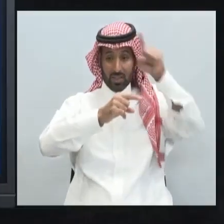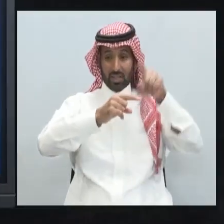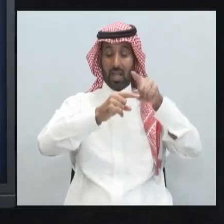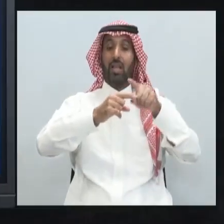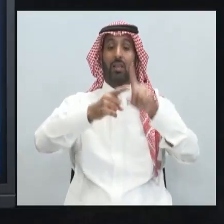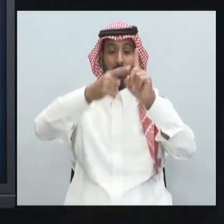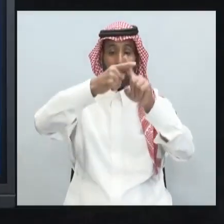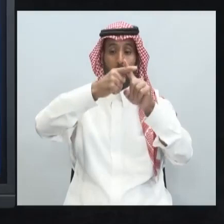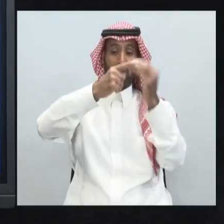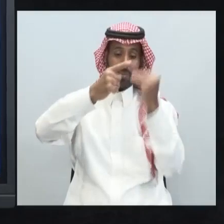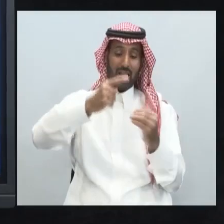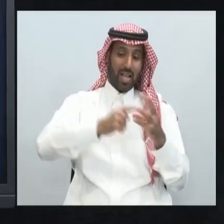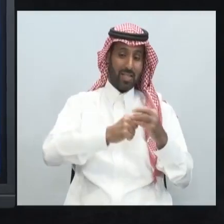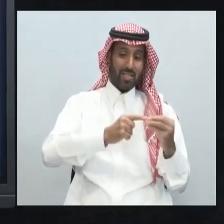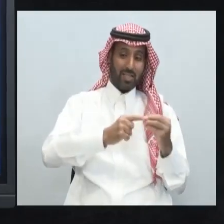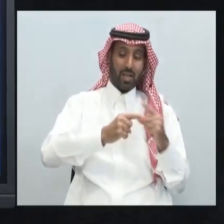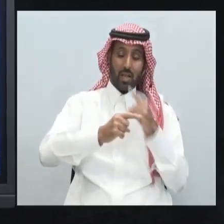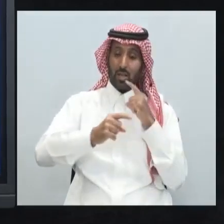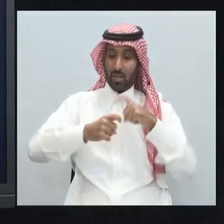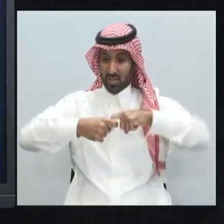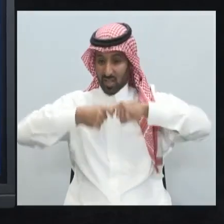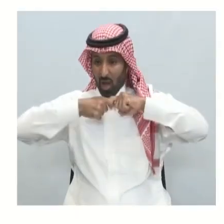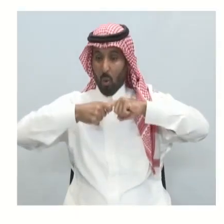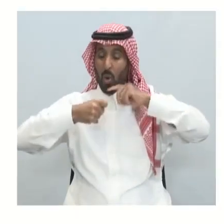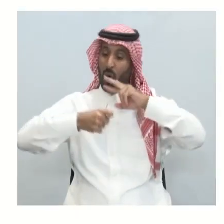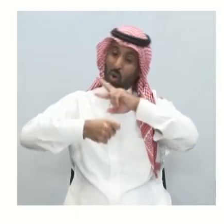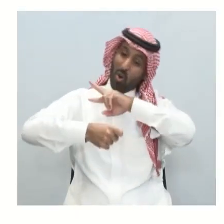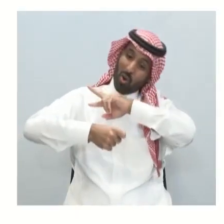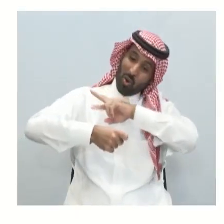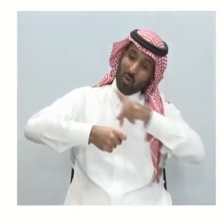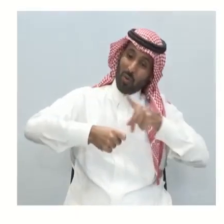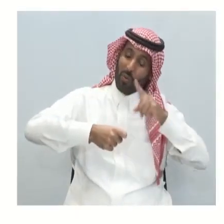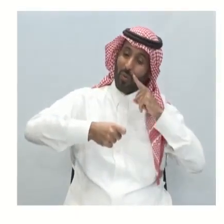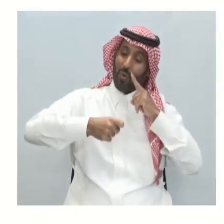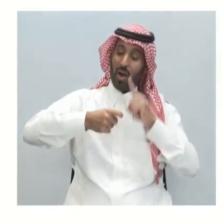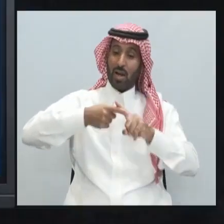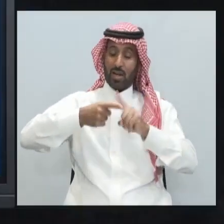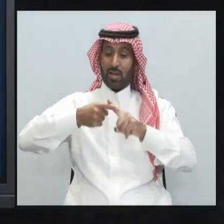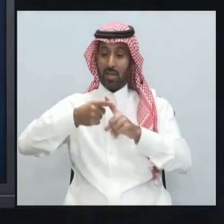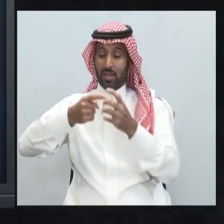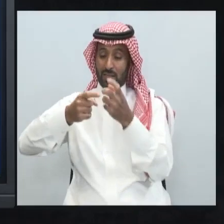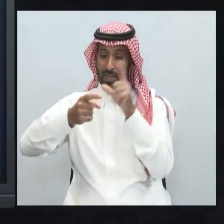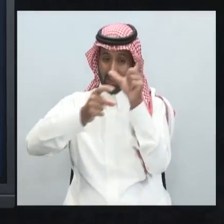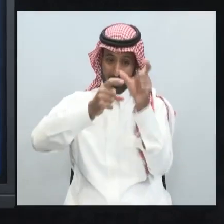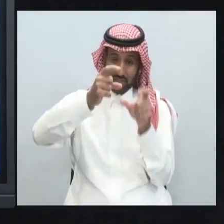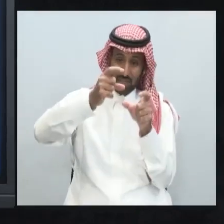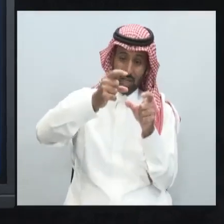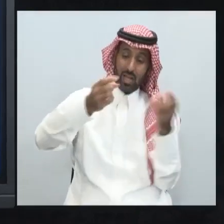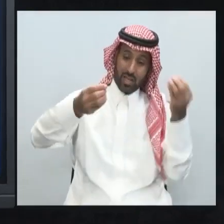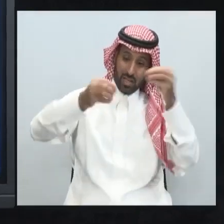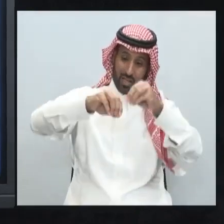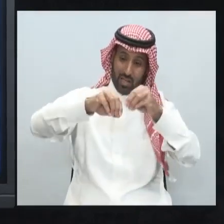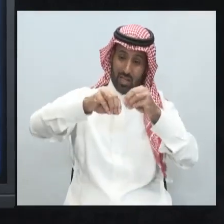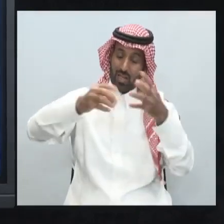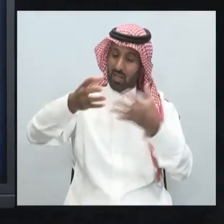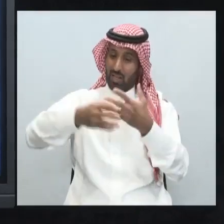طرفان موجب وسالب الروابط القطبيه فيه غير متماثله بمعنى ان اذا قمت بتطبيق المركب على بعضه